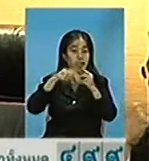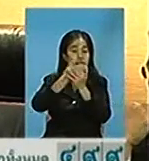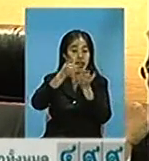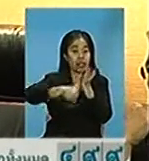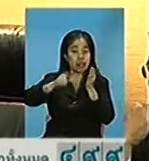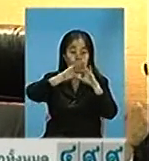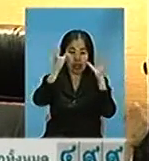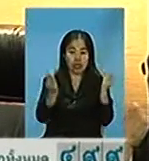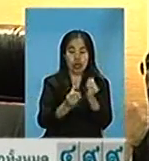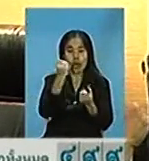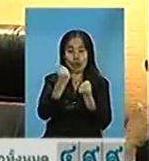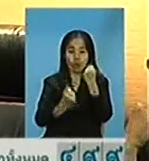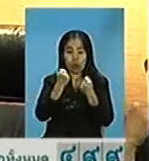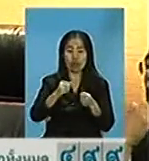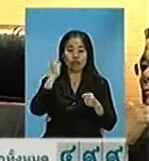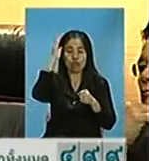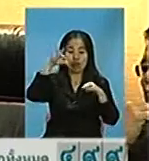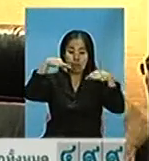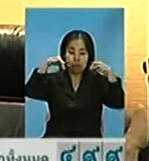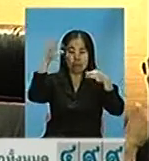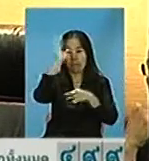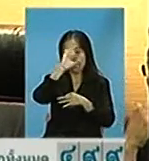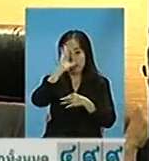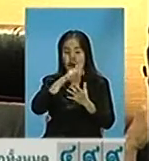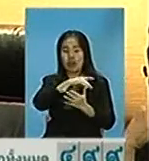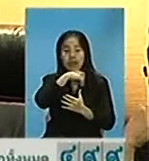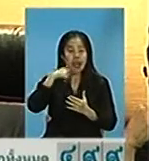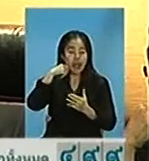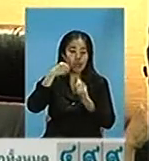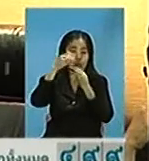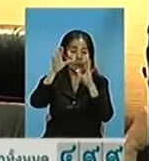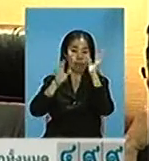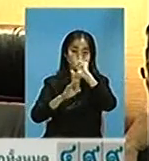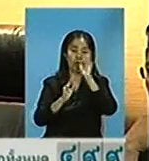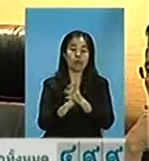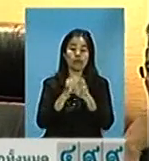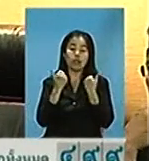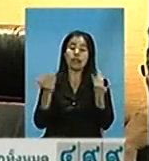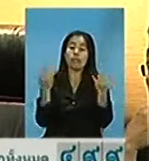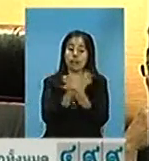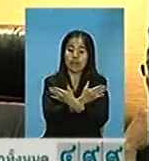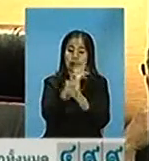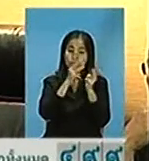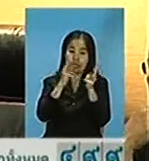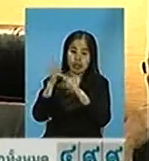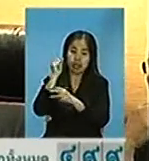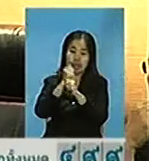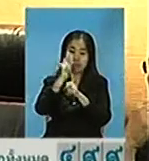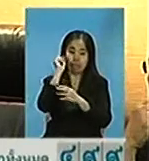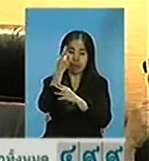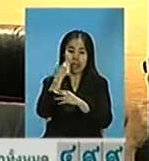นต์เราไม่ได้เก็บยางแท่งยางแผ่นแล้วนะครับงั้นก็ขอทำความเข้าใจว่าเราจำเป็น